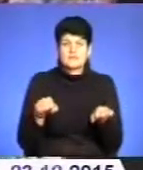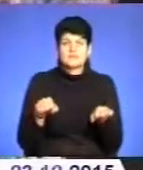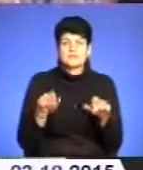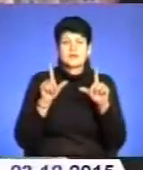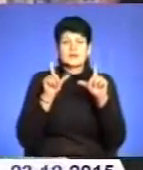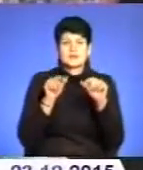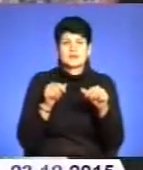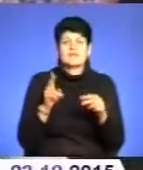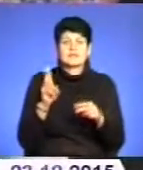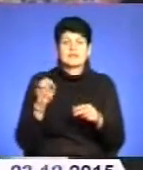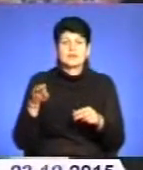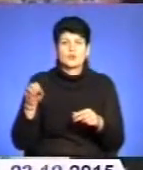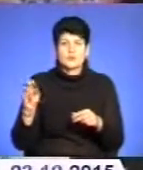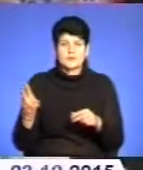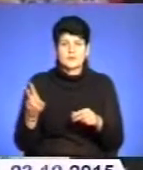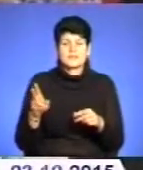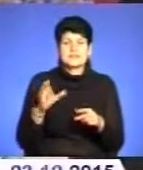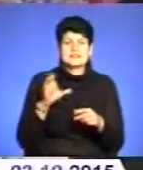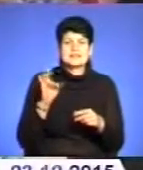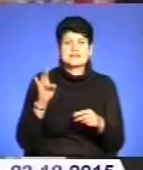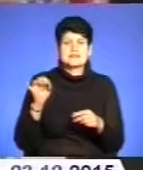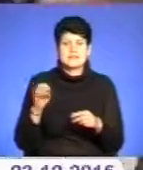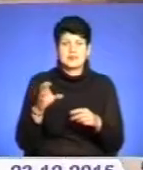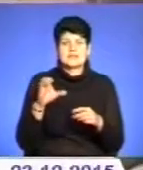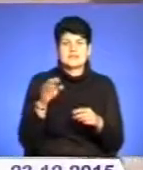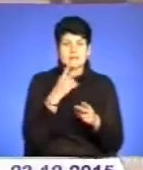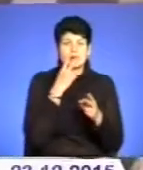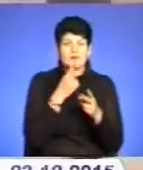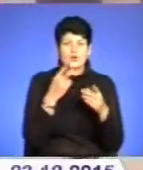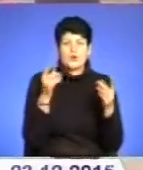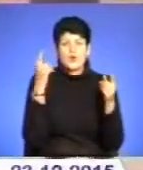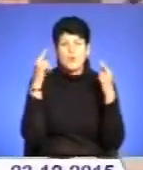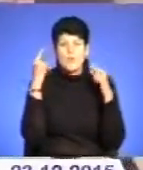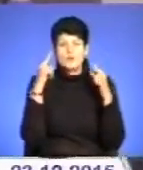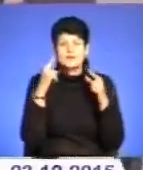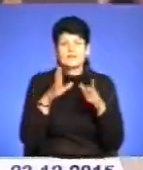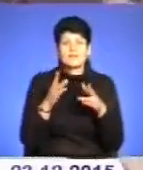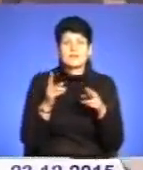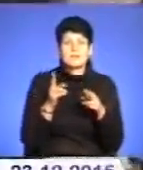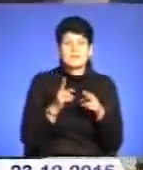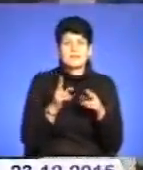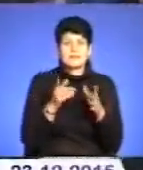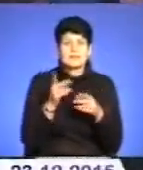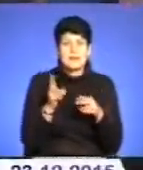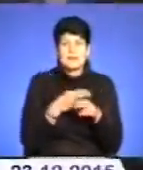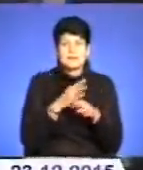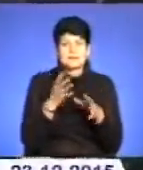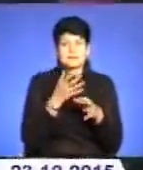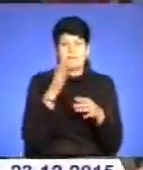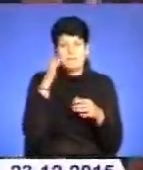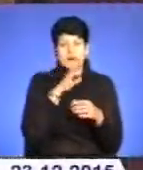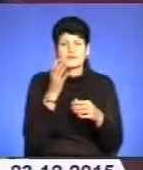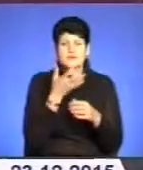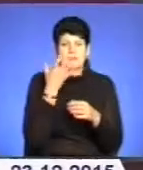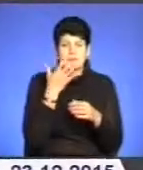каток ТРЦ «Подоляни» та «Cinema City» для перегляду мультфільмів. Вказані діти, вони є позбавлені батьківського тепла та піклування. Тому ми, як